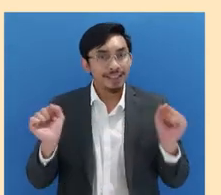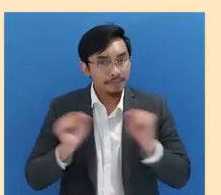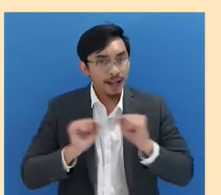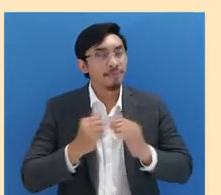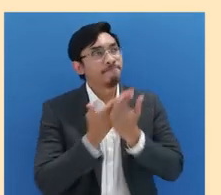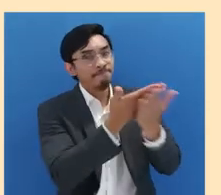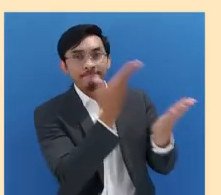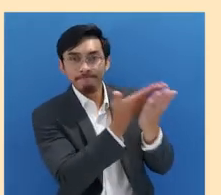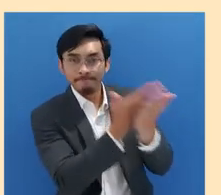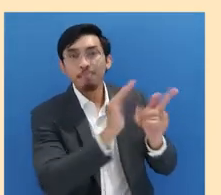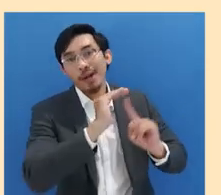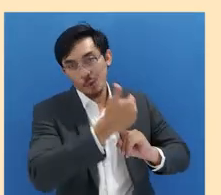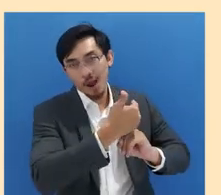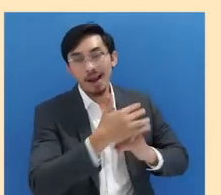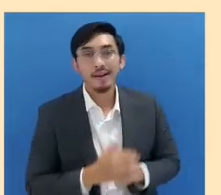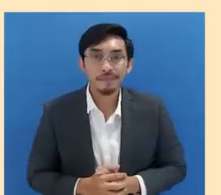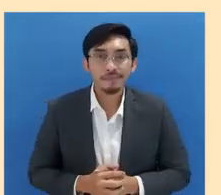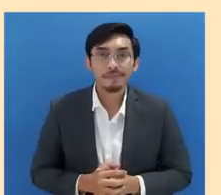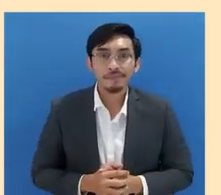permohonan perlindungan.